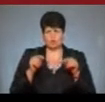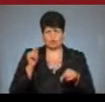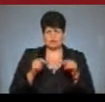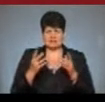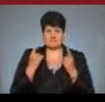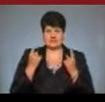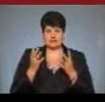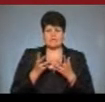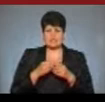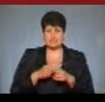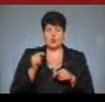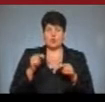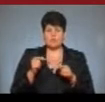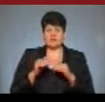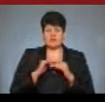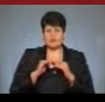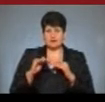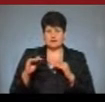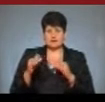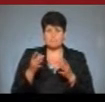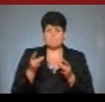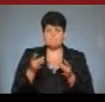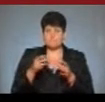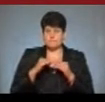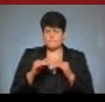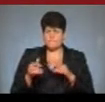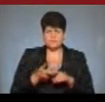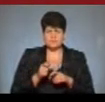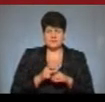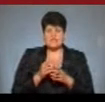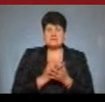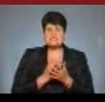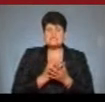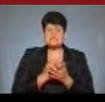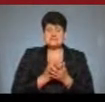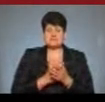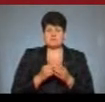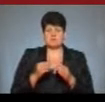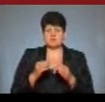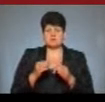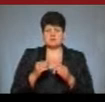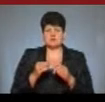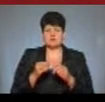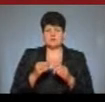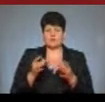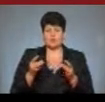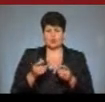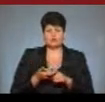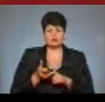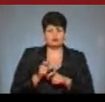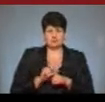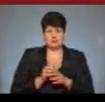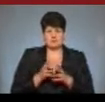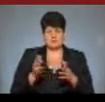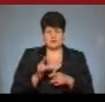великою кількістю опадів. Верхні шари ґрунту перезволожені, і запаси продуктивної вологи перевищують норму, значно